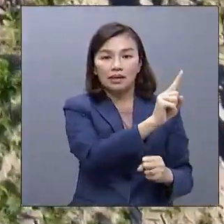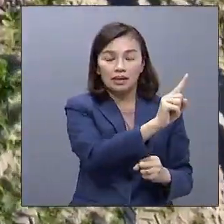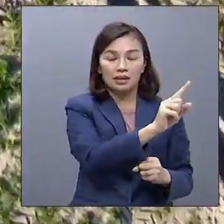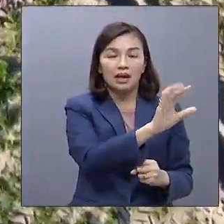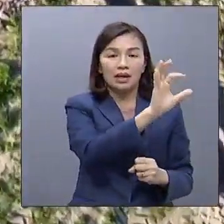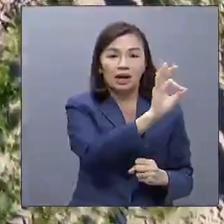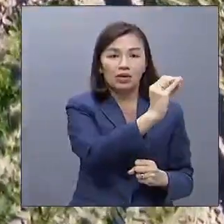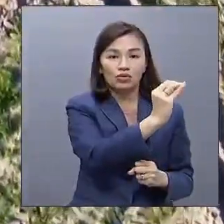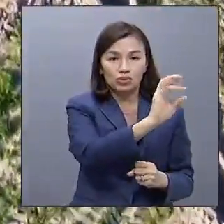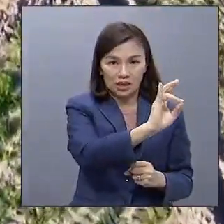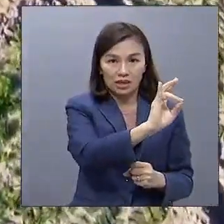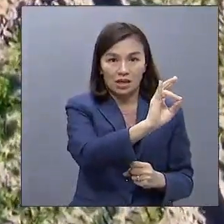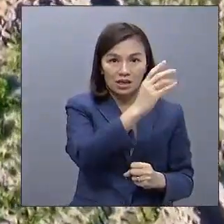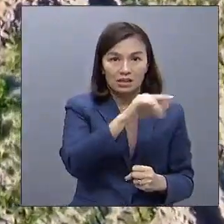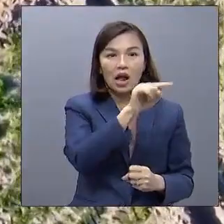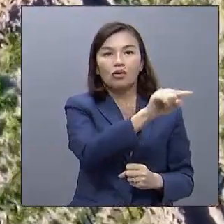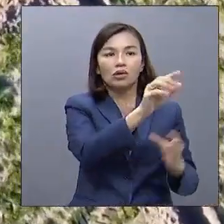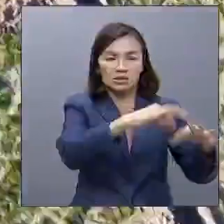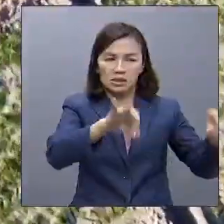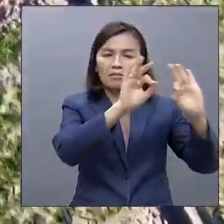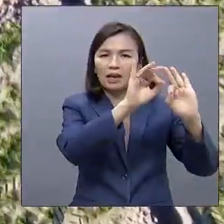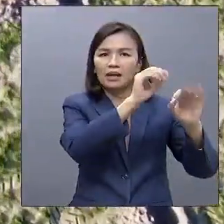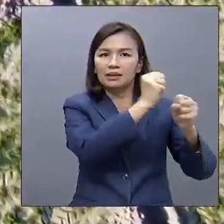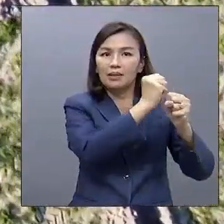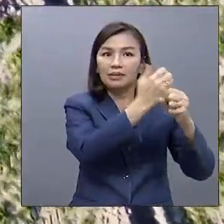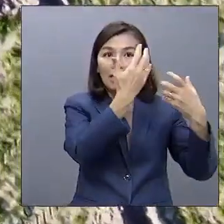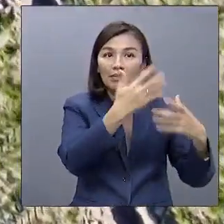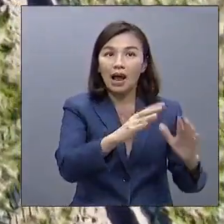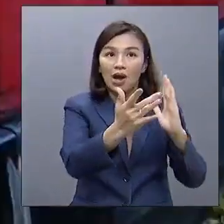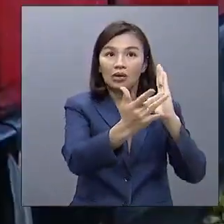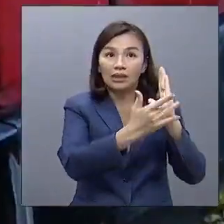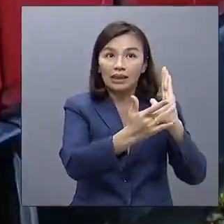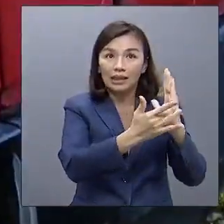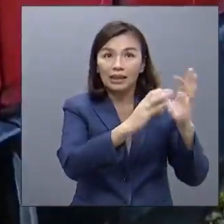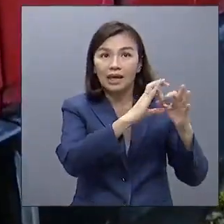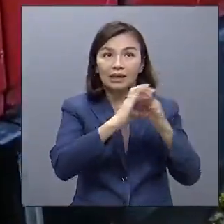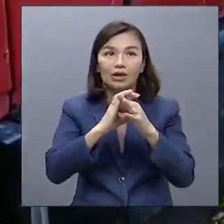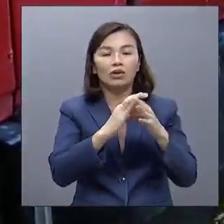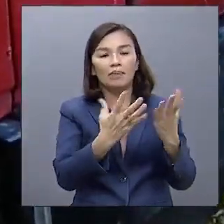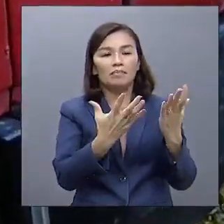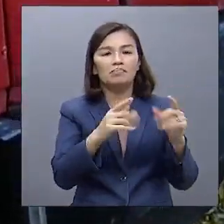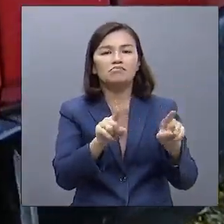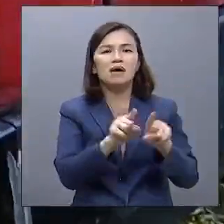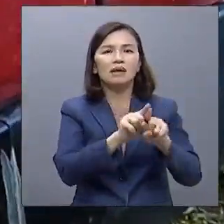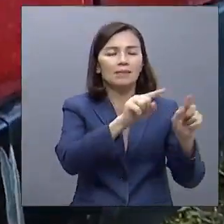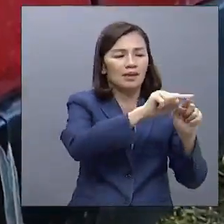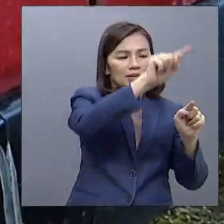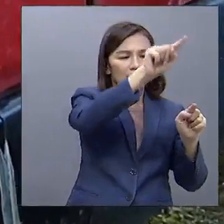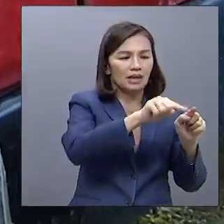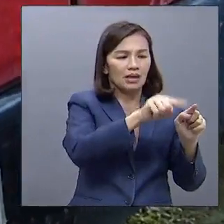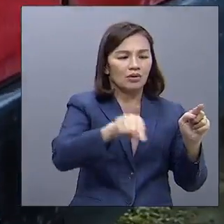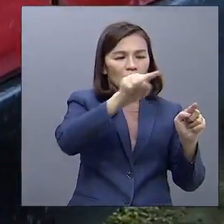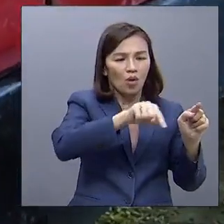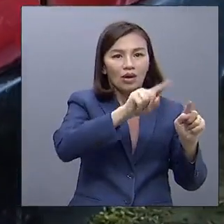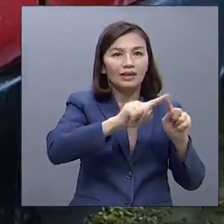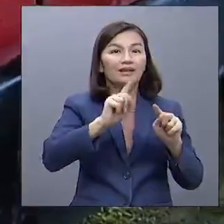ซึ่งก็นับเป็นหนึ่งในผลงานสำคัญของเขาที่มีการนำเทคนิคเรขาคณิตมาใช้ในการวาดรูปดาริโอแกมบารินเป็นศิลปินแ